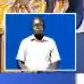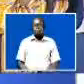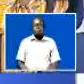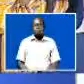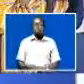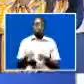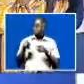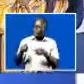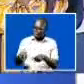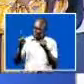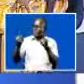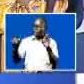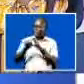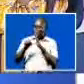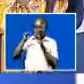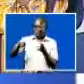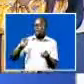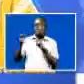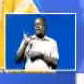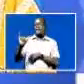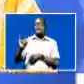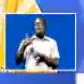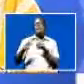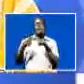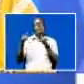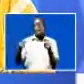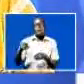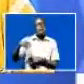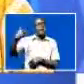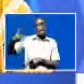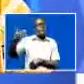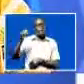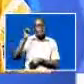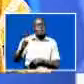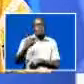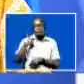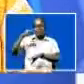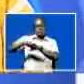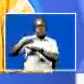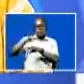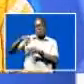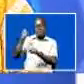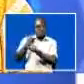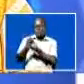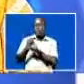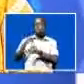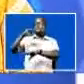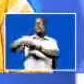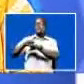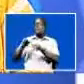Walilikoroga wenyewe na watarudi kulinywa wenyewe. Mm-hmm. Lakini nasema siku zote, ukitaka mema, basi yatende mema.